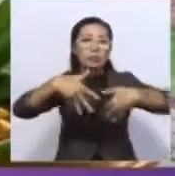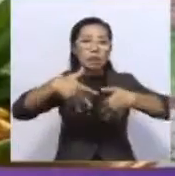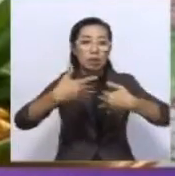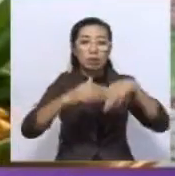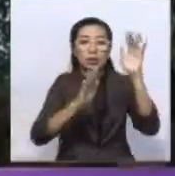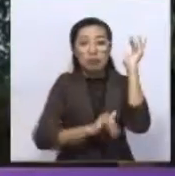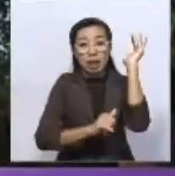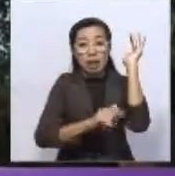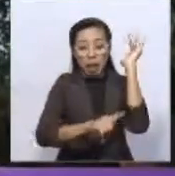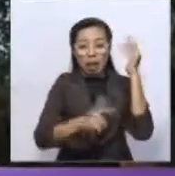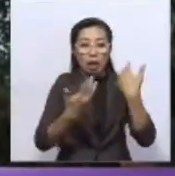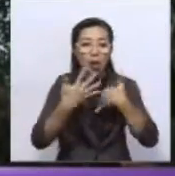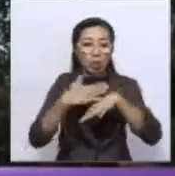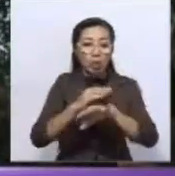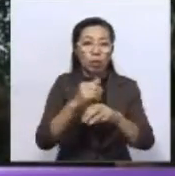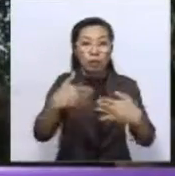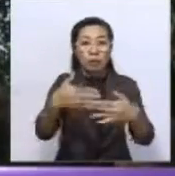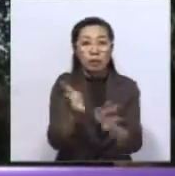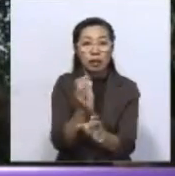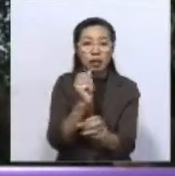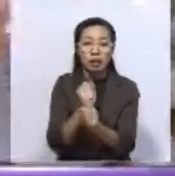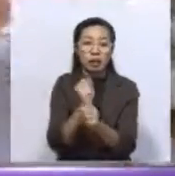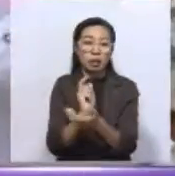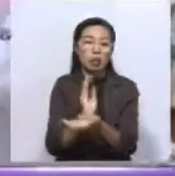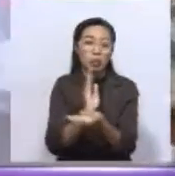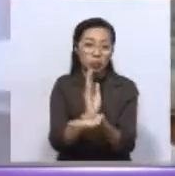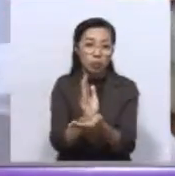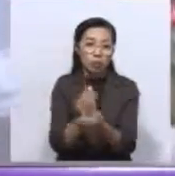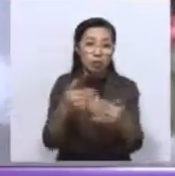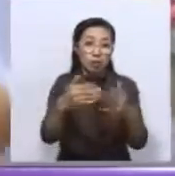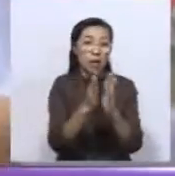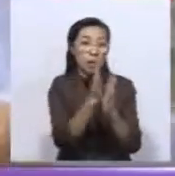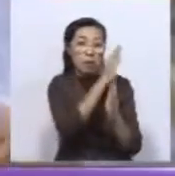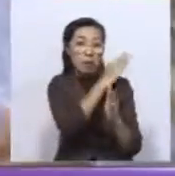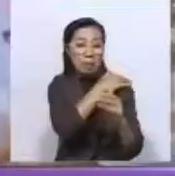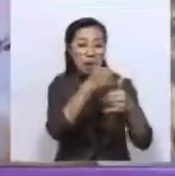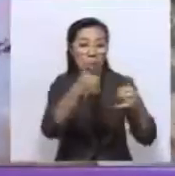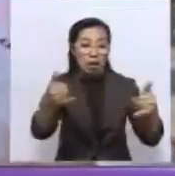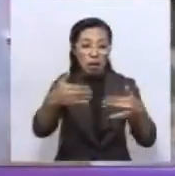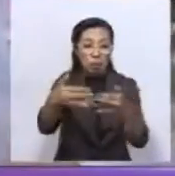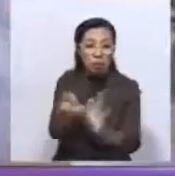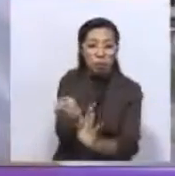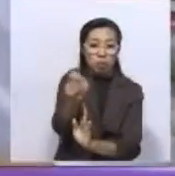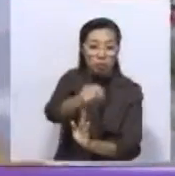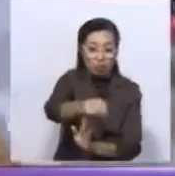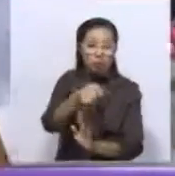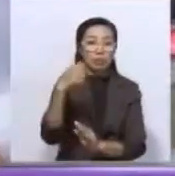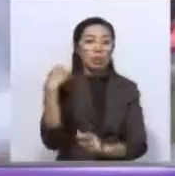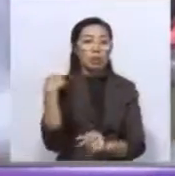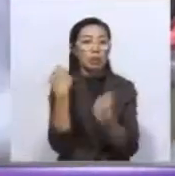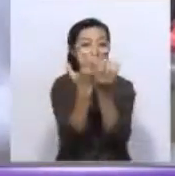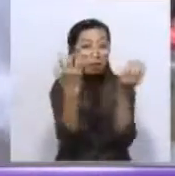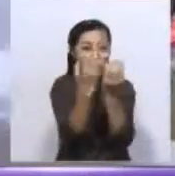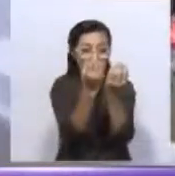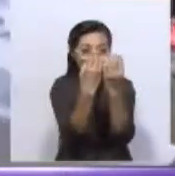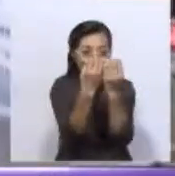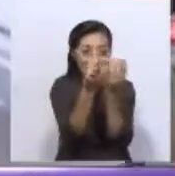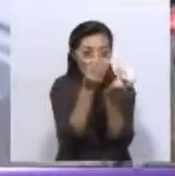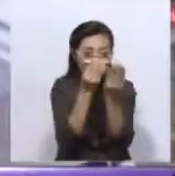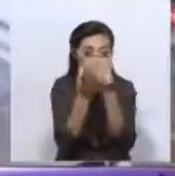ชาวยะลาร่วมกันทำบุญตักบาตรข้าวสารอาหารแห้งแด่พระภิกษุสามเณรพร้อมรับศีลฟังธรรมเทศ